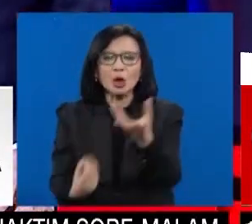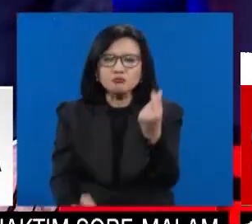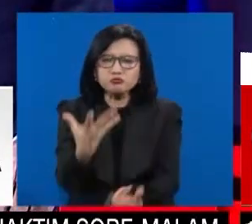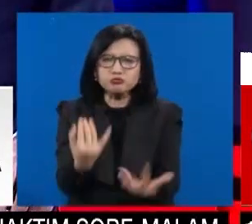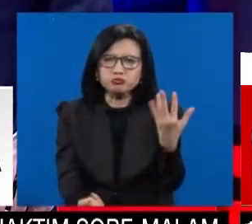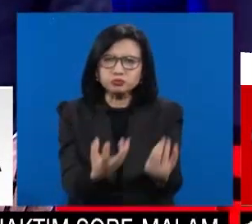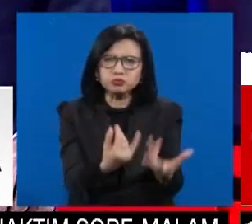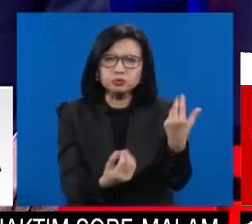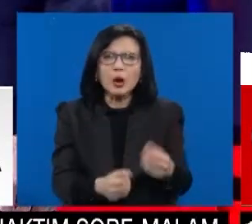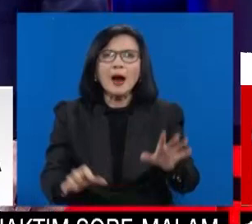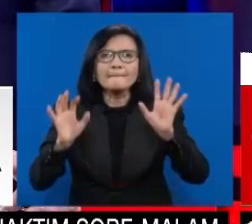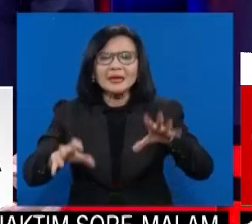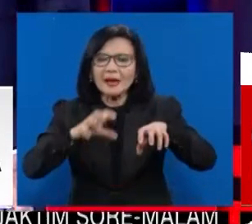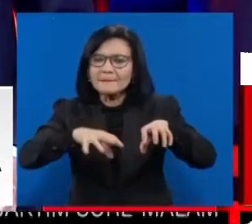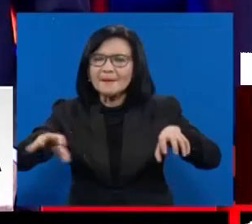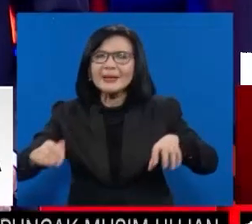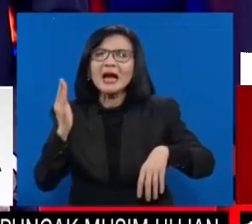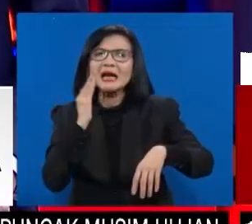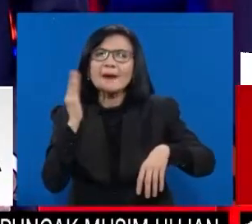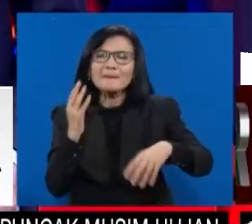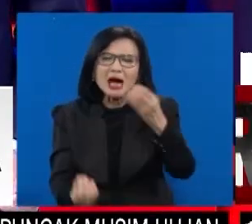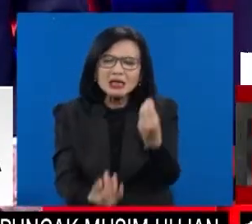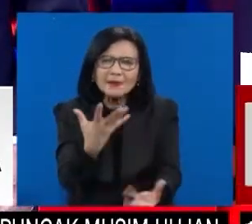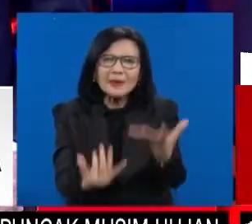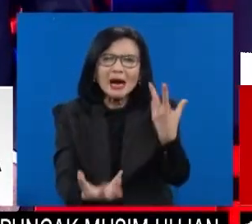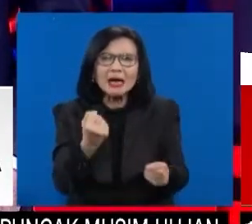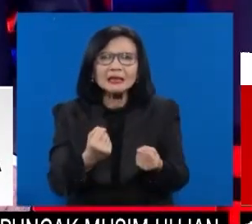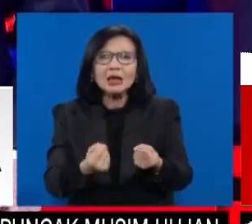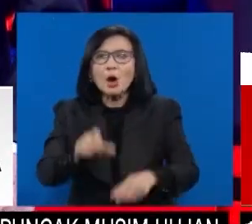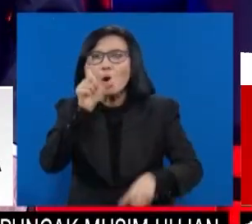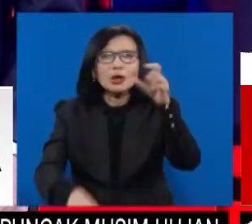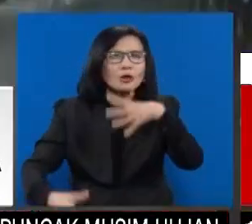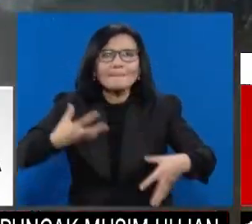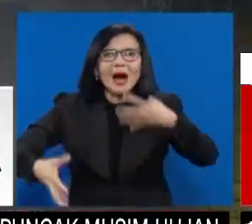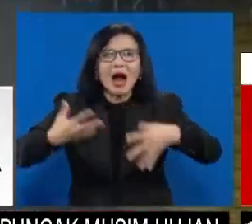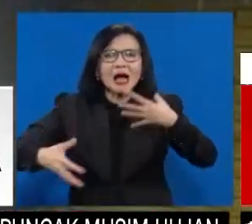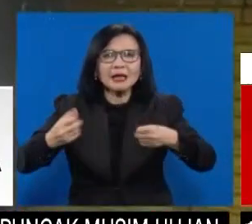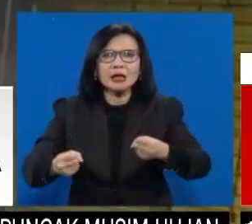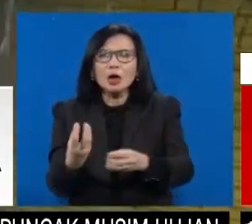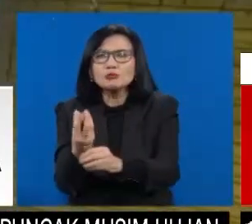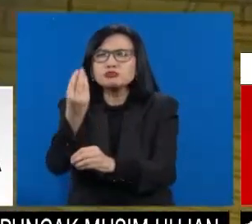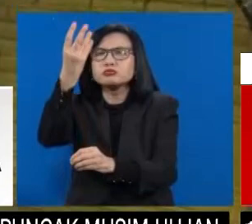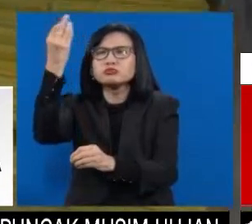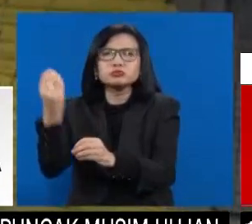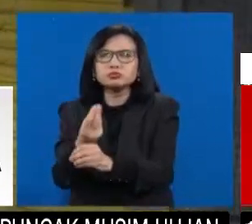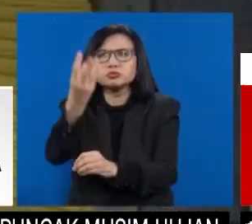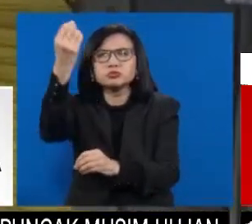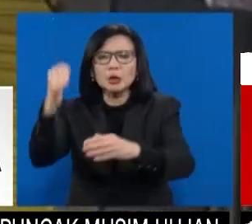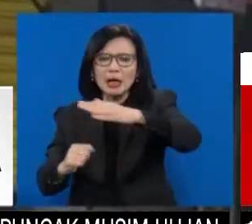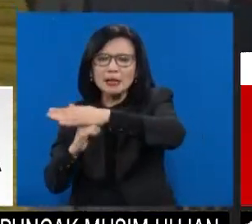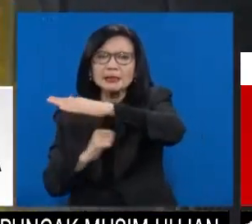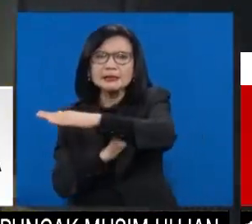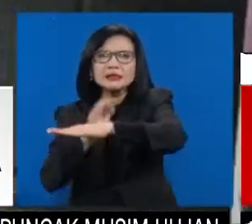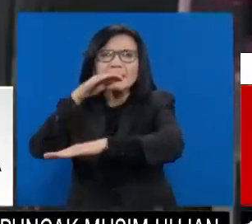siang. Banyaknya bahan yang mudah terbakar membuat para pedagang panik. Asap tebal muncul di bawah jembatan